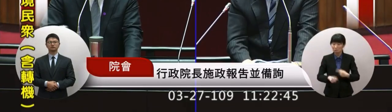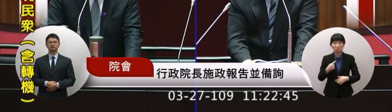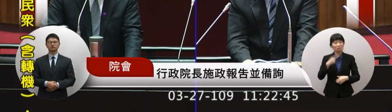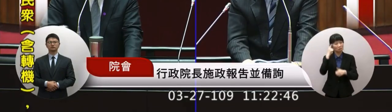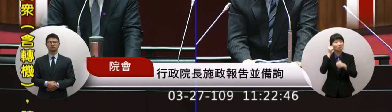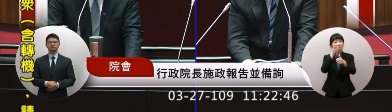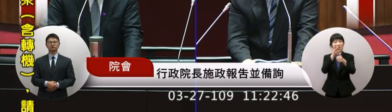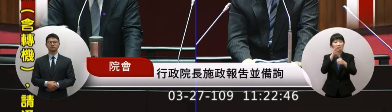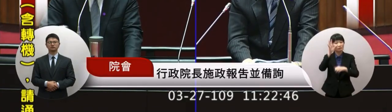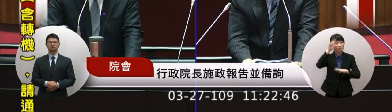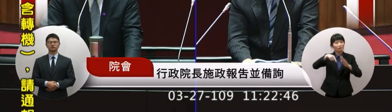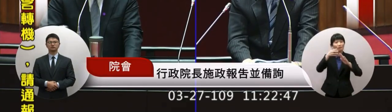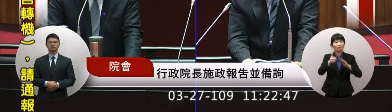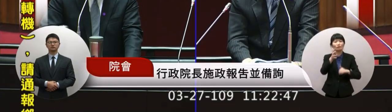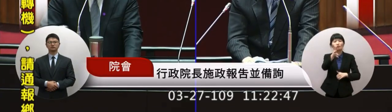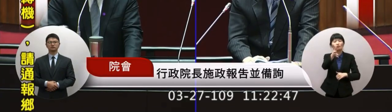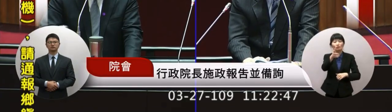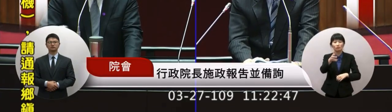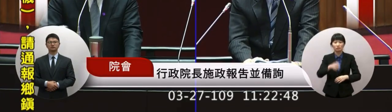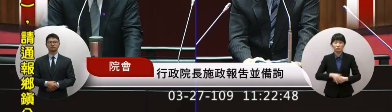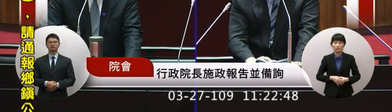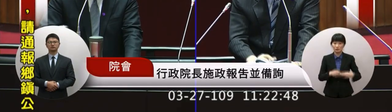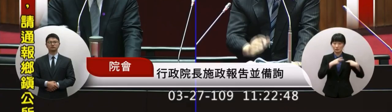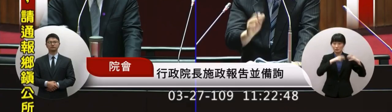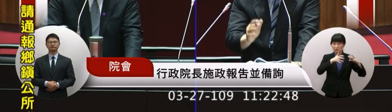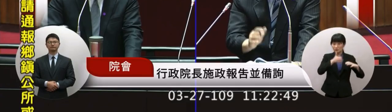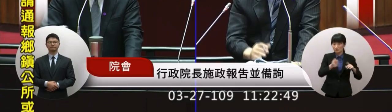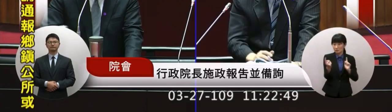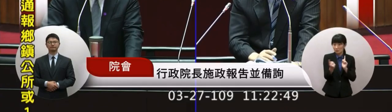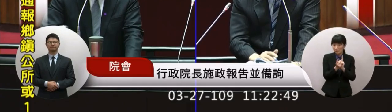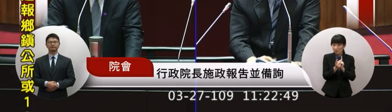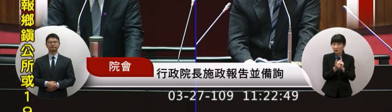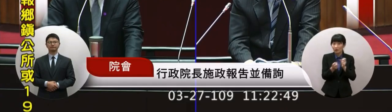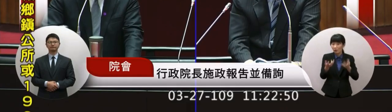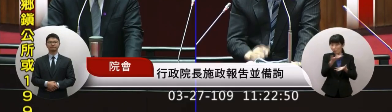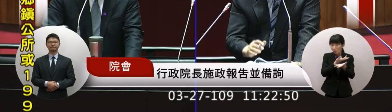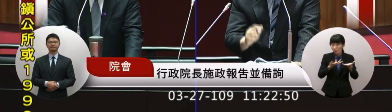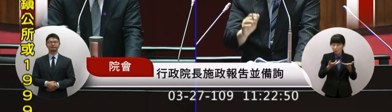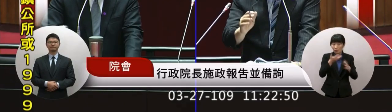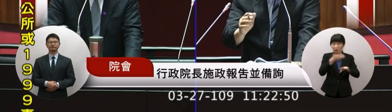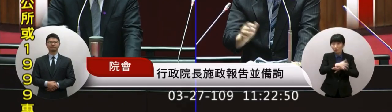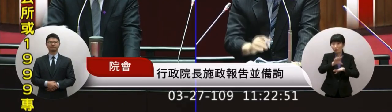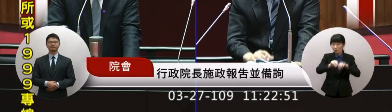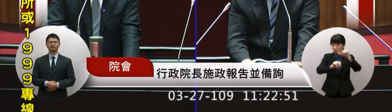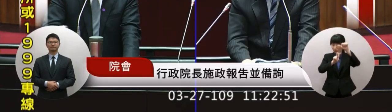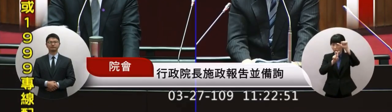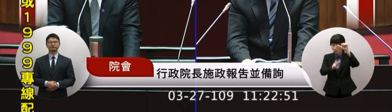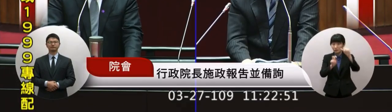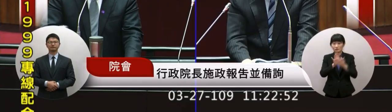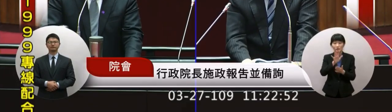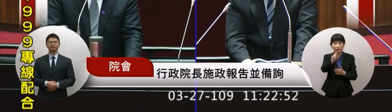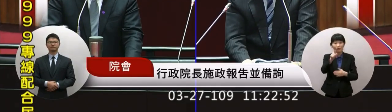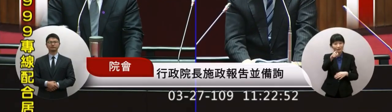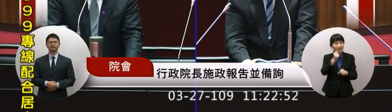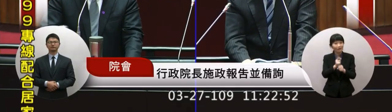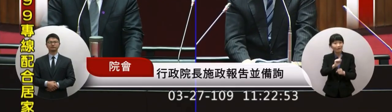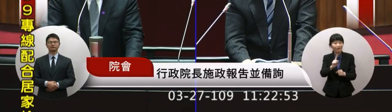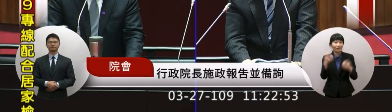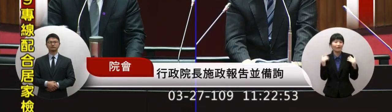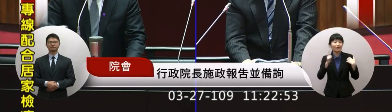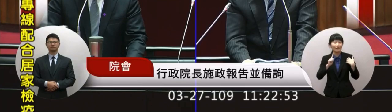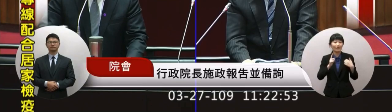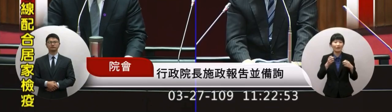问苏院长，蔡总统有没有跟你谈过520这个后的生涯规划？有没有？